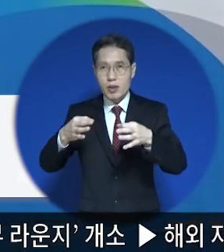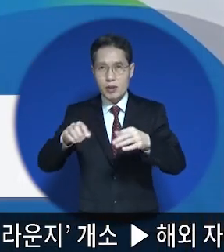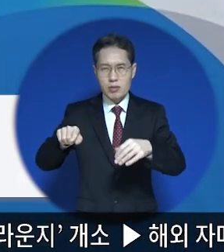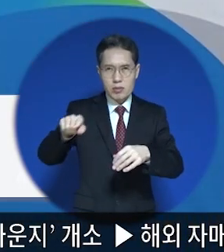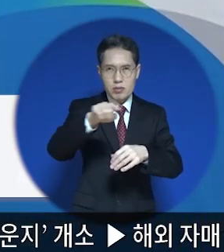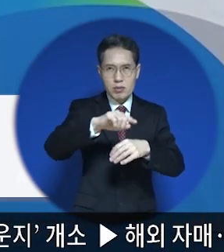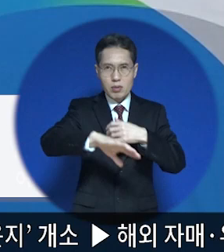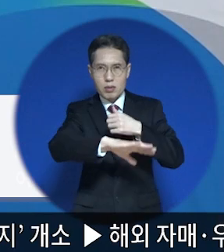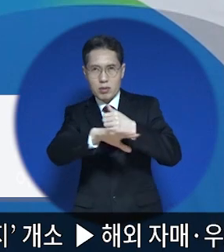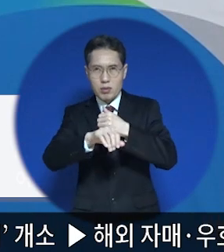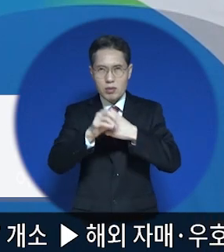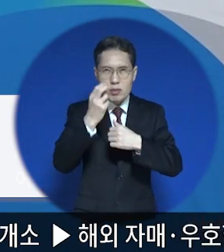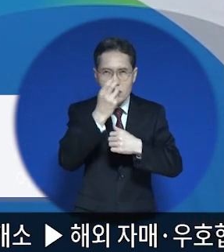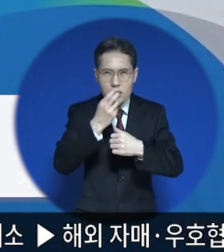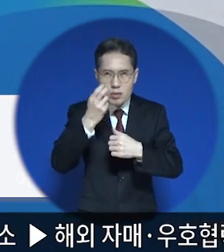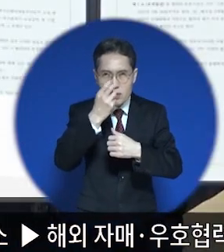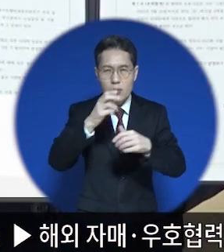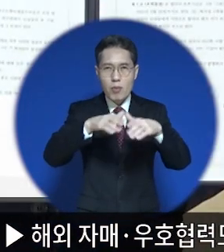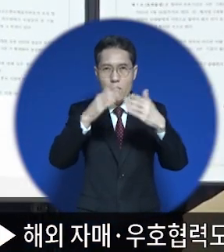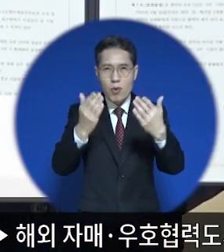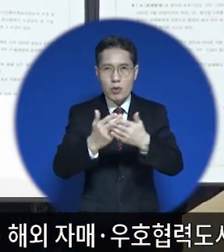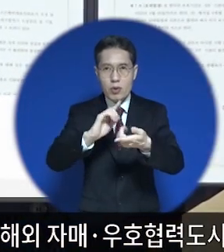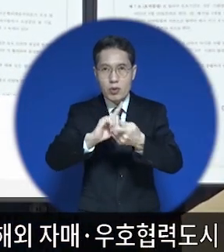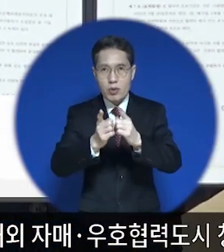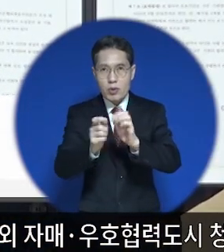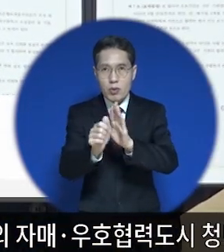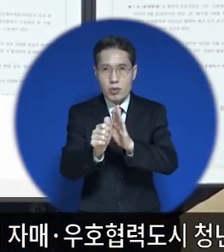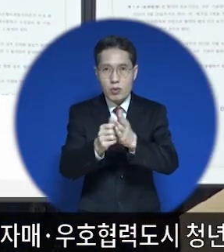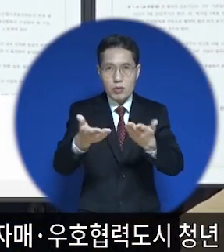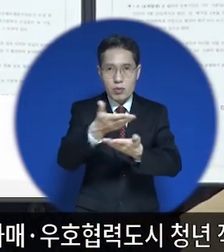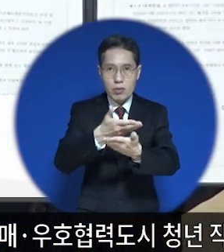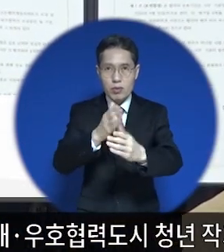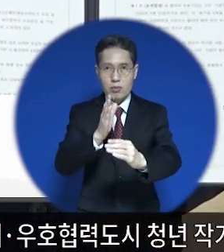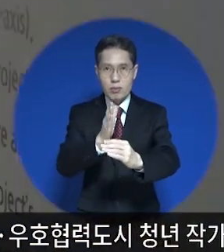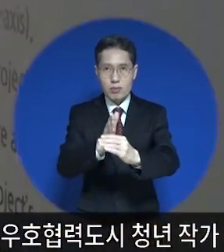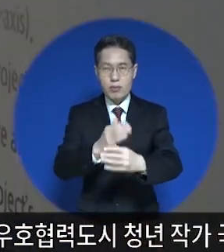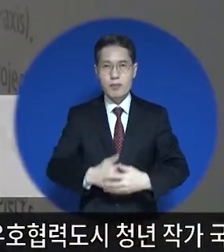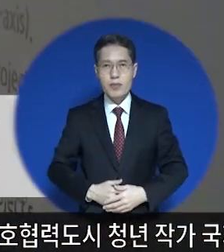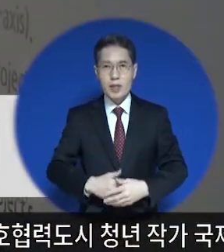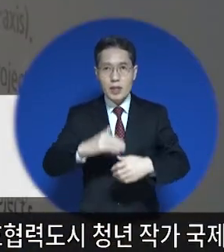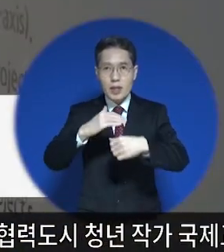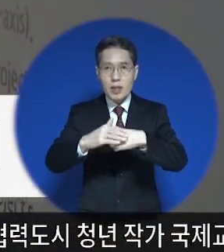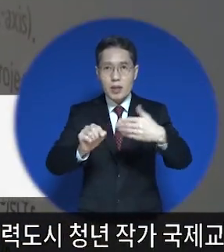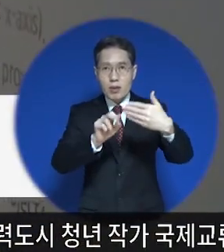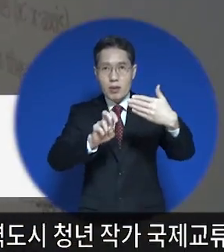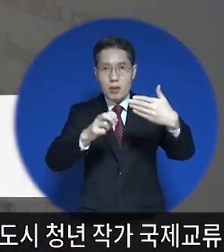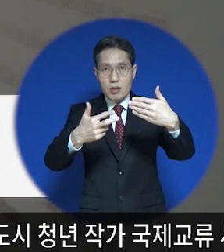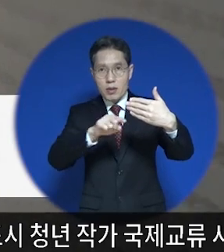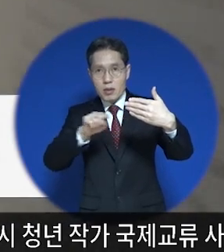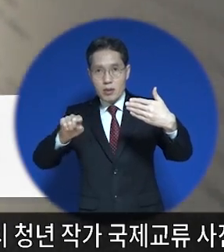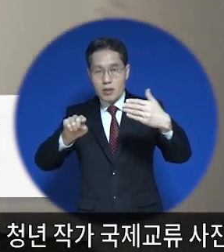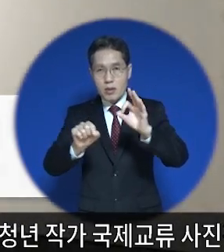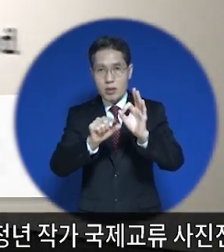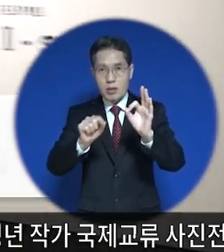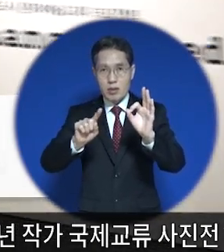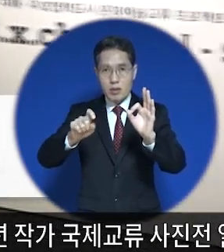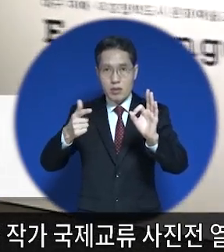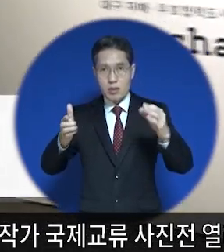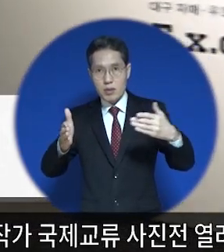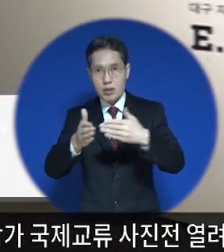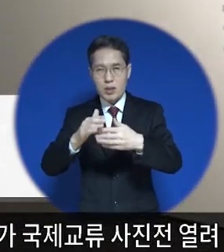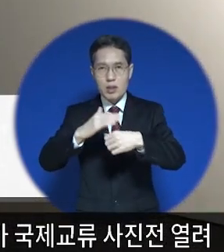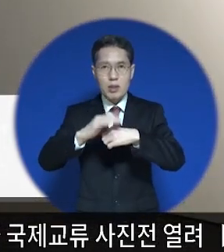총괄 운영, 관리에 관한 사항에 대해 상호 협력하기로 했습니다. 대구시가 9월 27일부터 10월